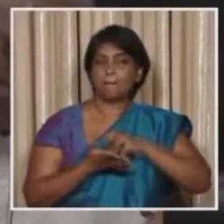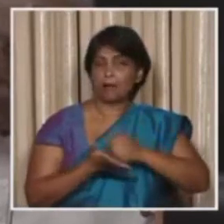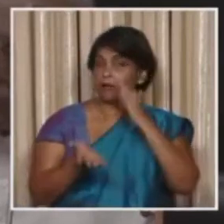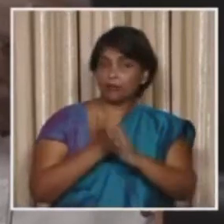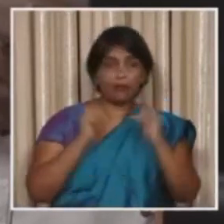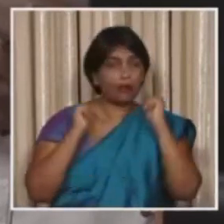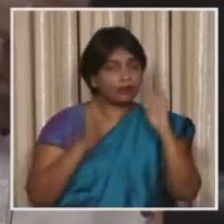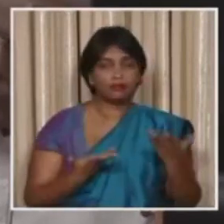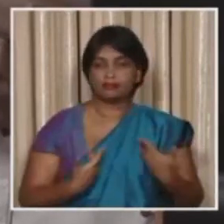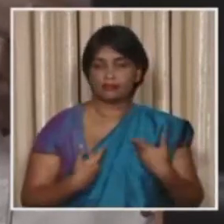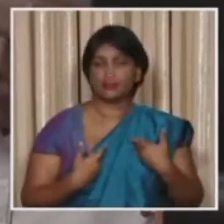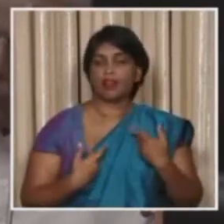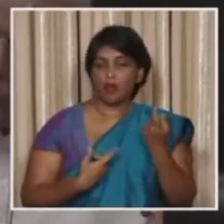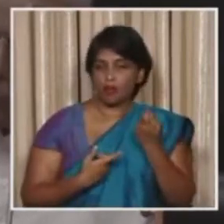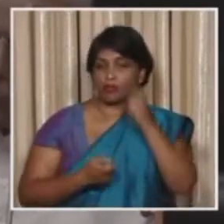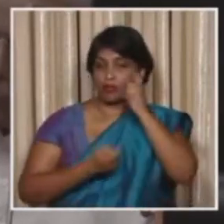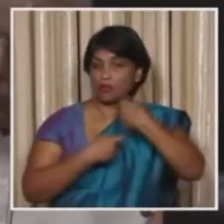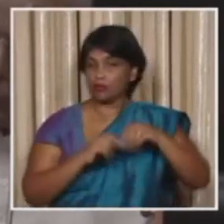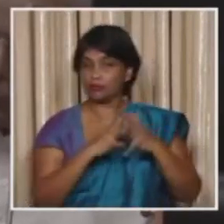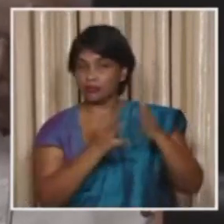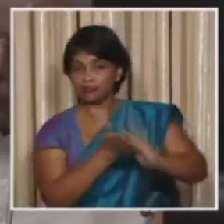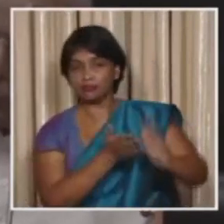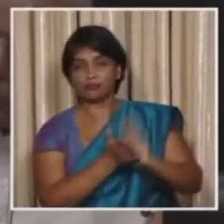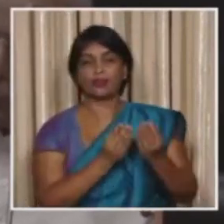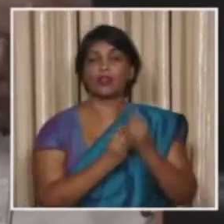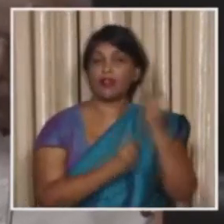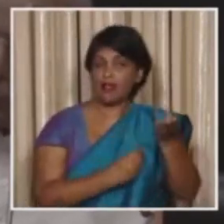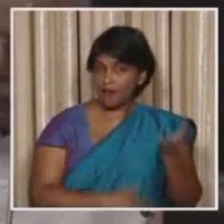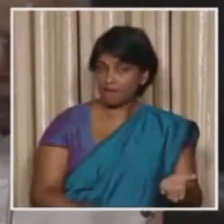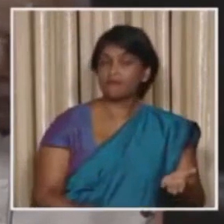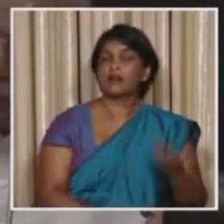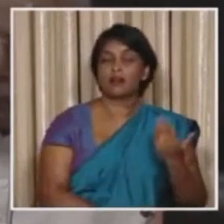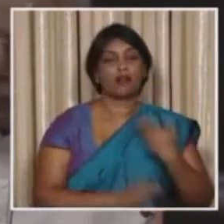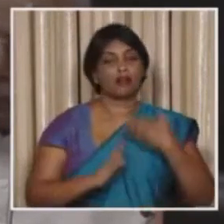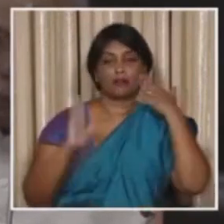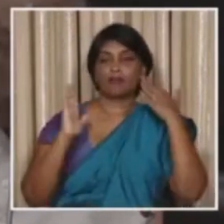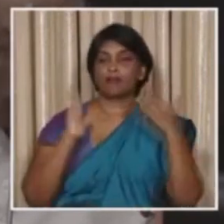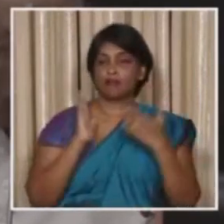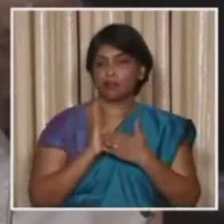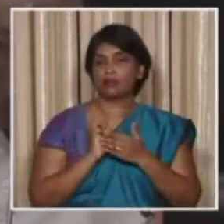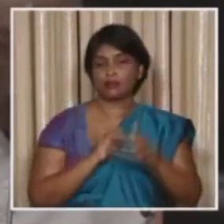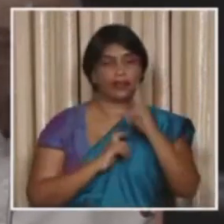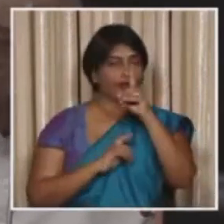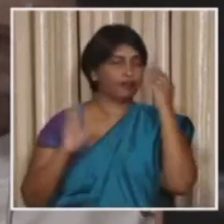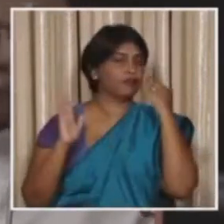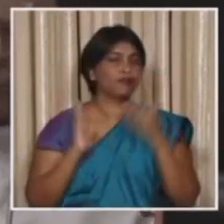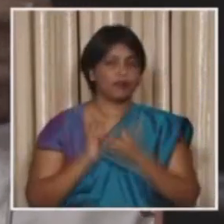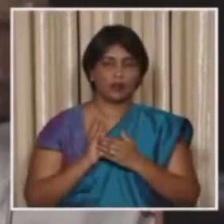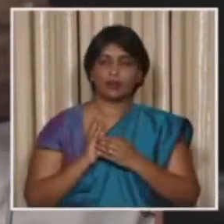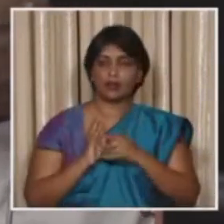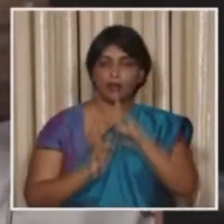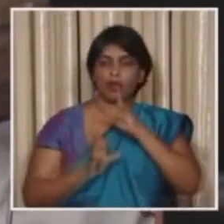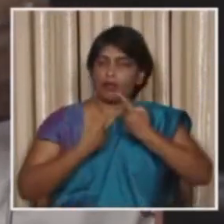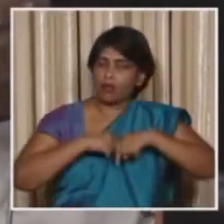වෙනවද? මේ මුදල් ජනතා යහපත වෙනුවෙන් යෙදවියේ තියෙනවද? අපේ අවධානය යොමු කළ යුතු එක් කාරණයක්. ඒ කියන්නේ